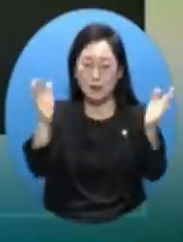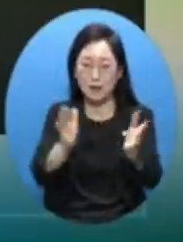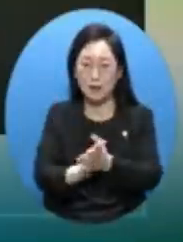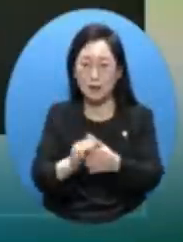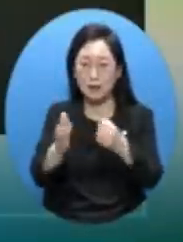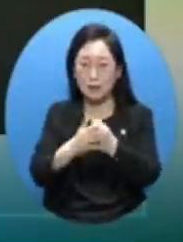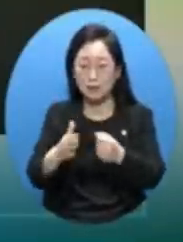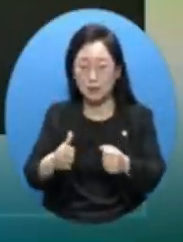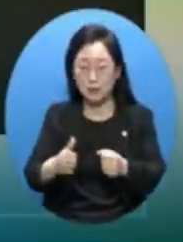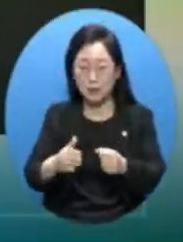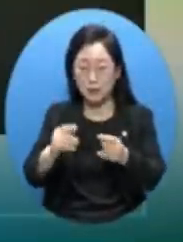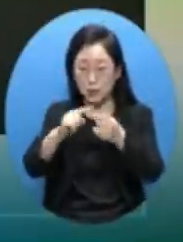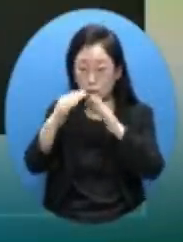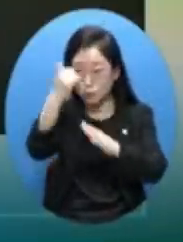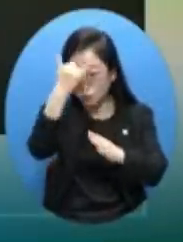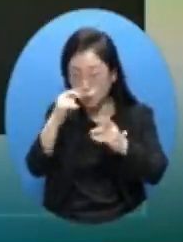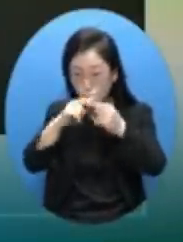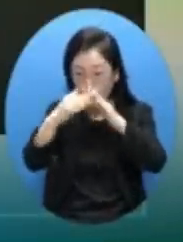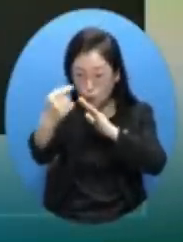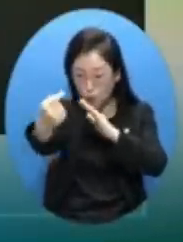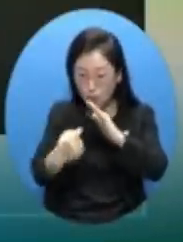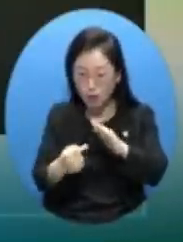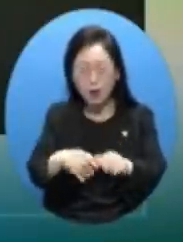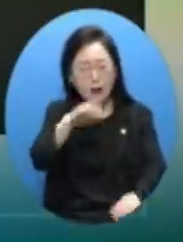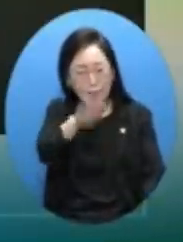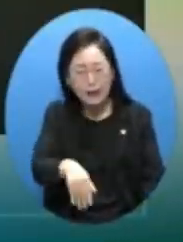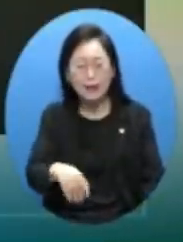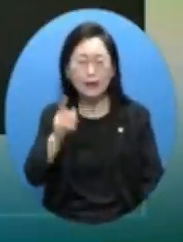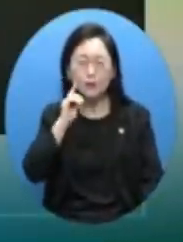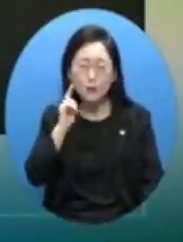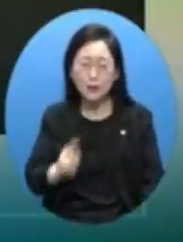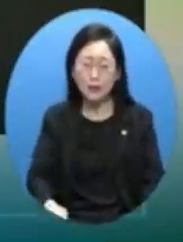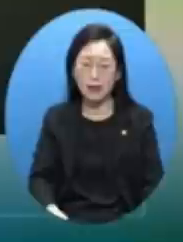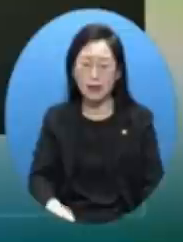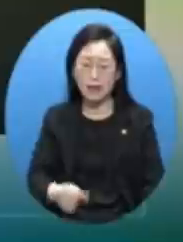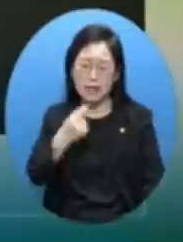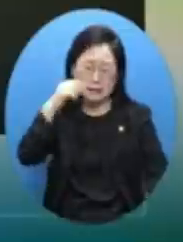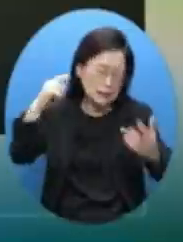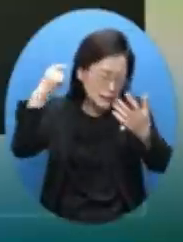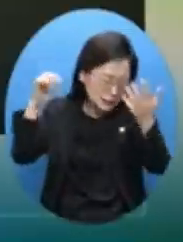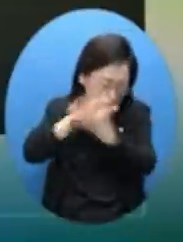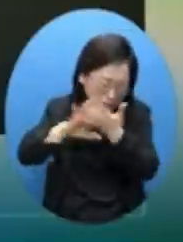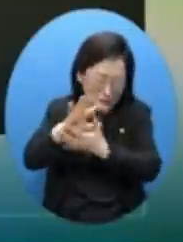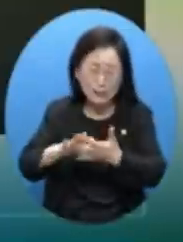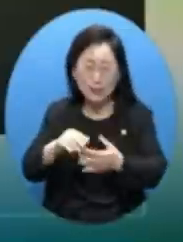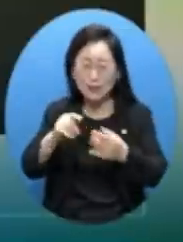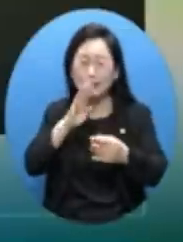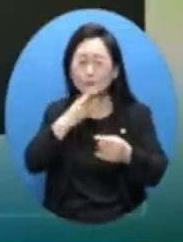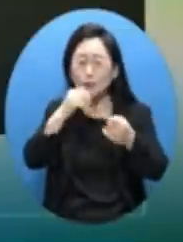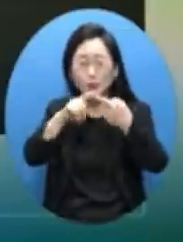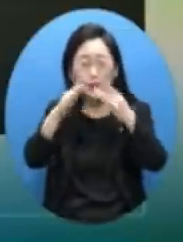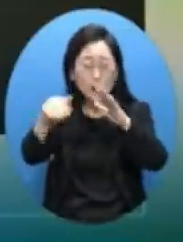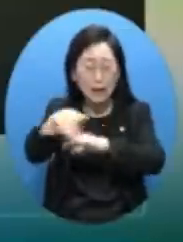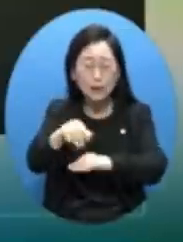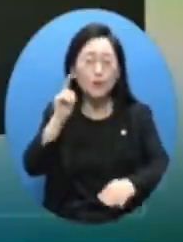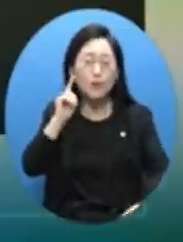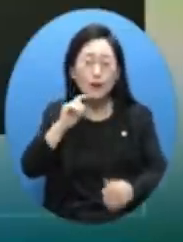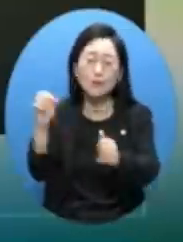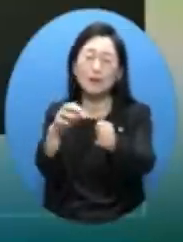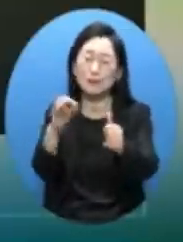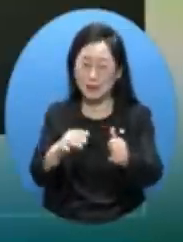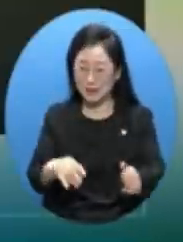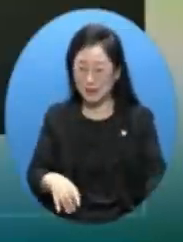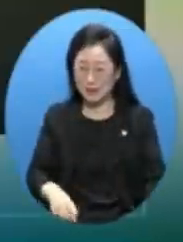저희 가족 부르셔갖고 하필 그 많은 교회 중에 왜 시끄러운 순복음교회로 가냐고 그러셨던 기억이 납니다. 서대문